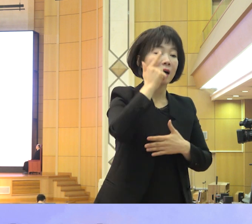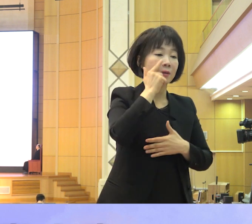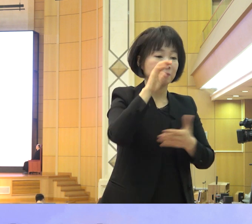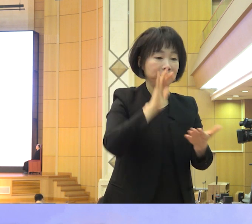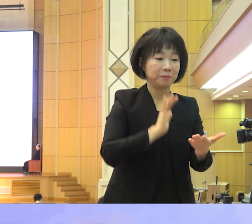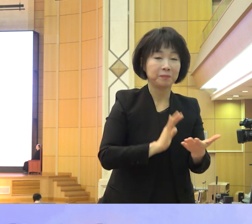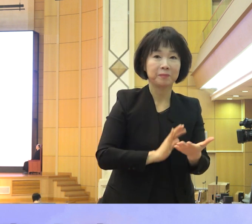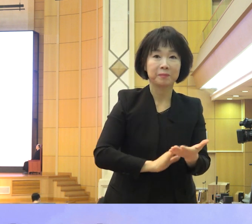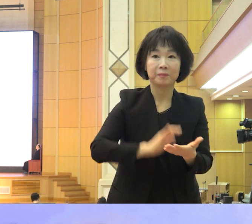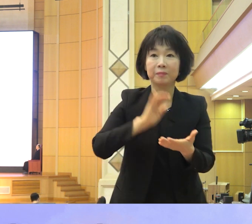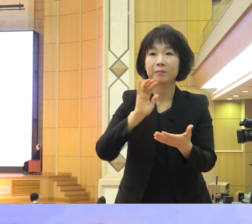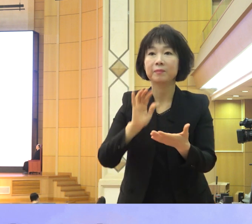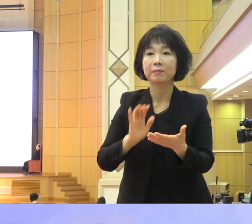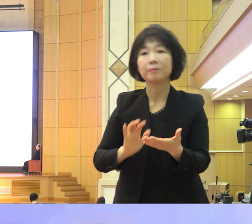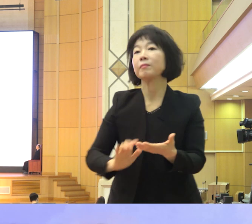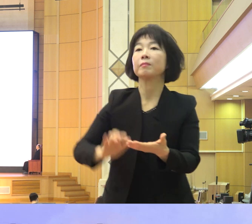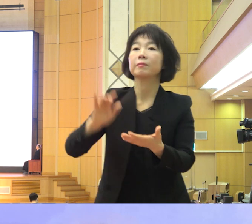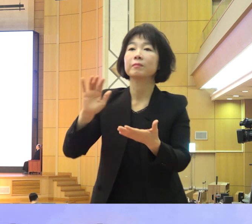찬양합니다. 아버지